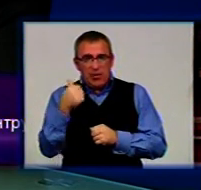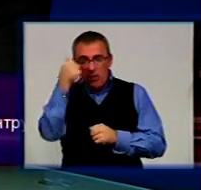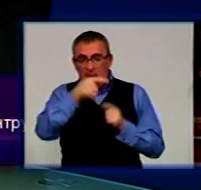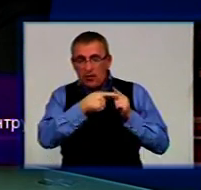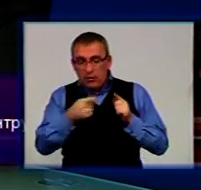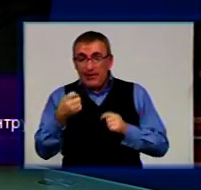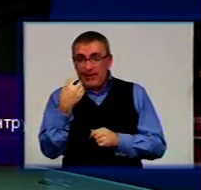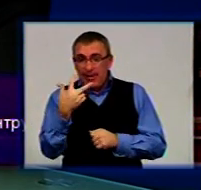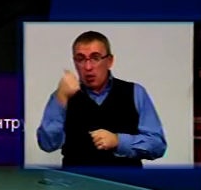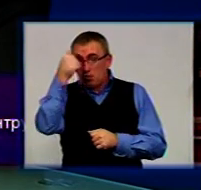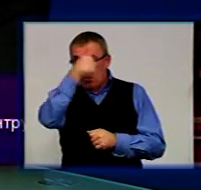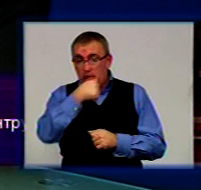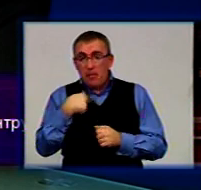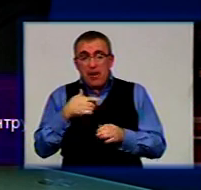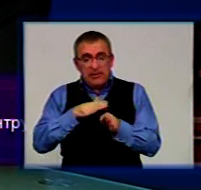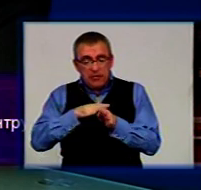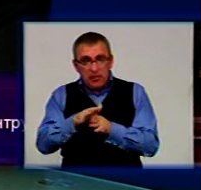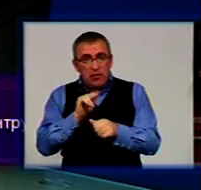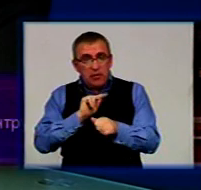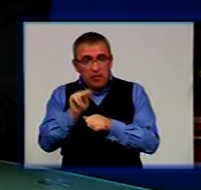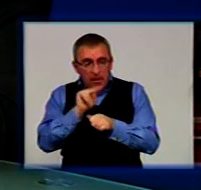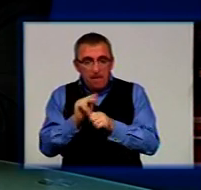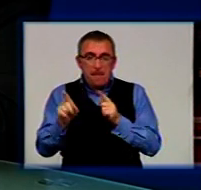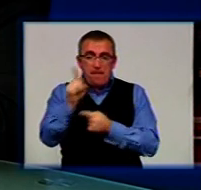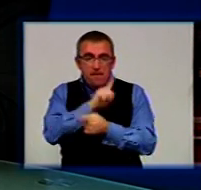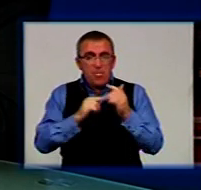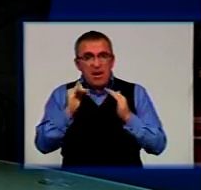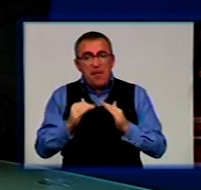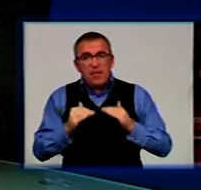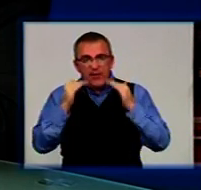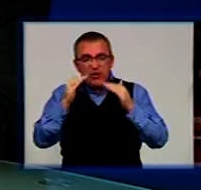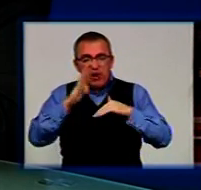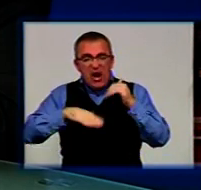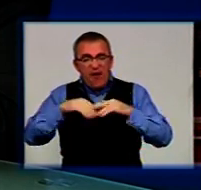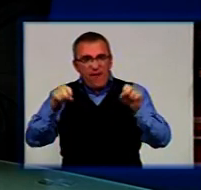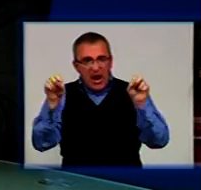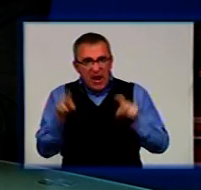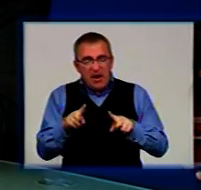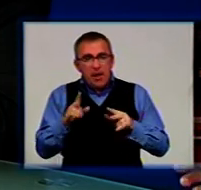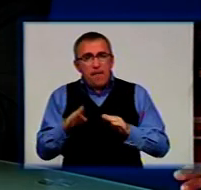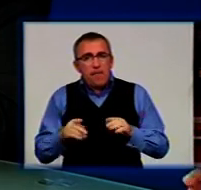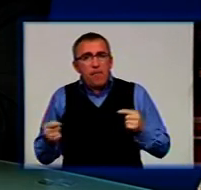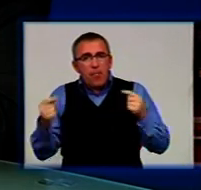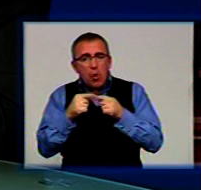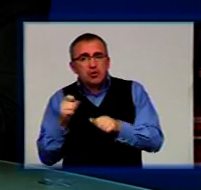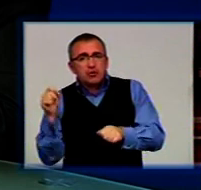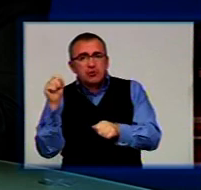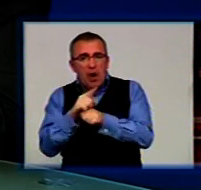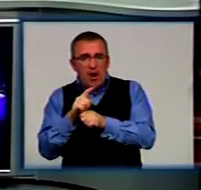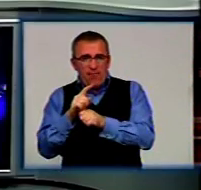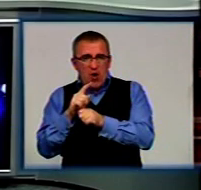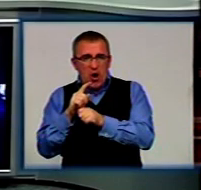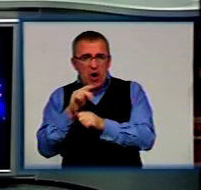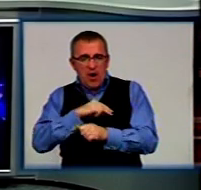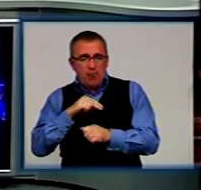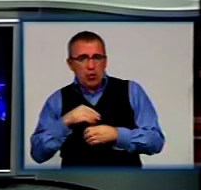протягом 2013 року ми здійснюємо навчання, перенавчання і підвищення кваліфікації тільки під конкретне замовлення роботодавців.